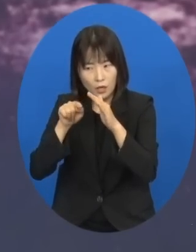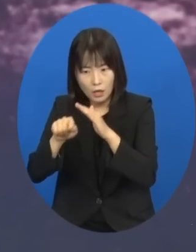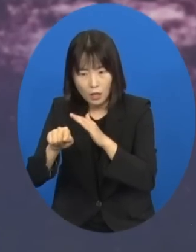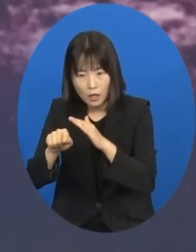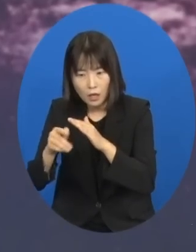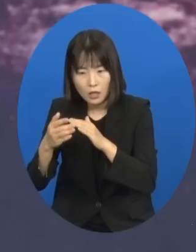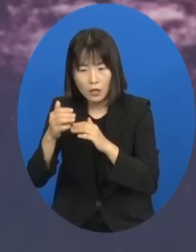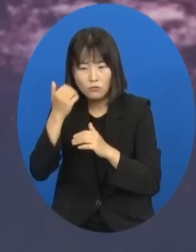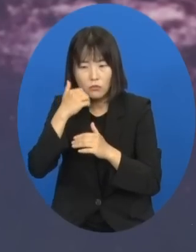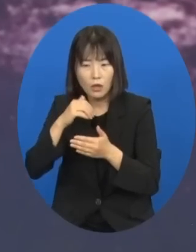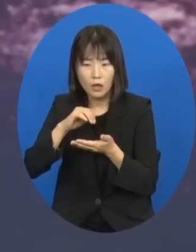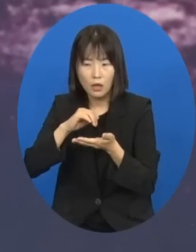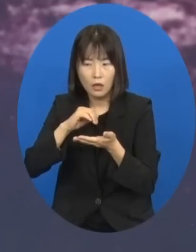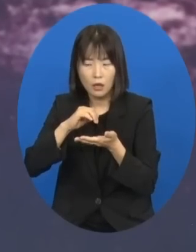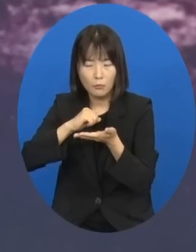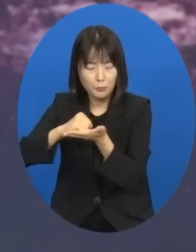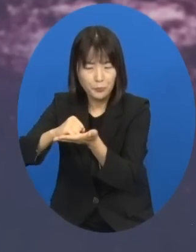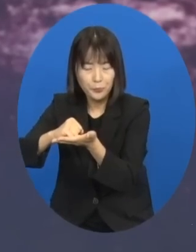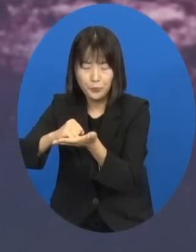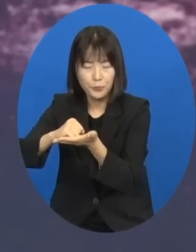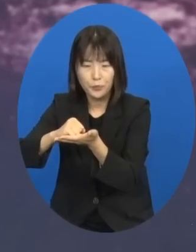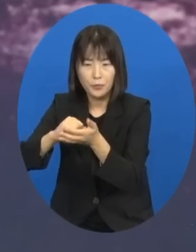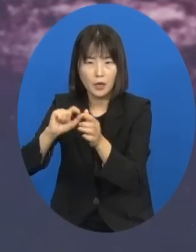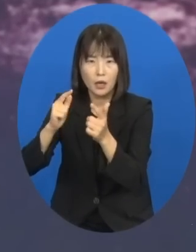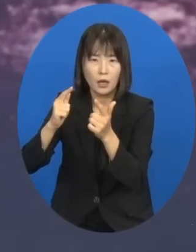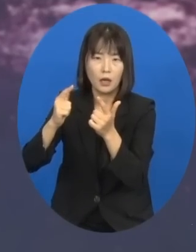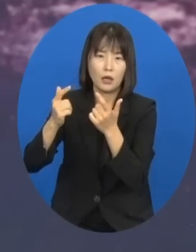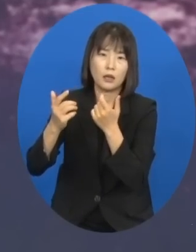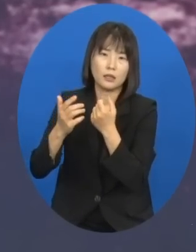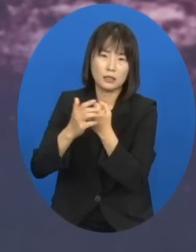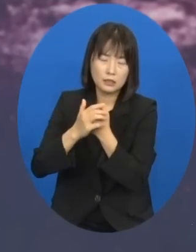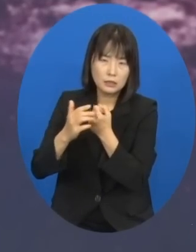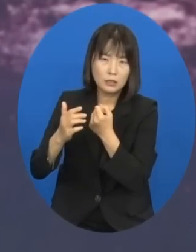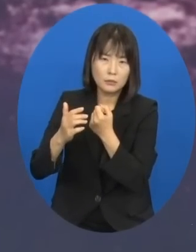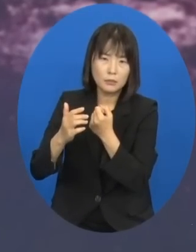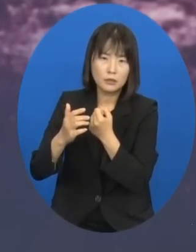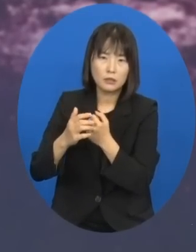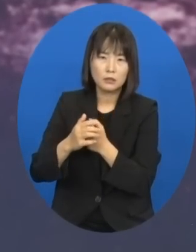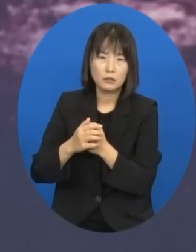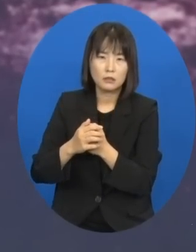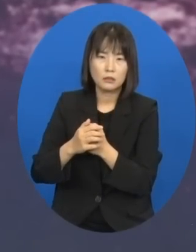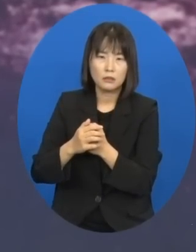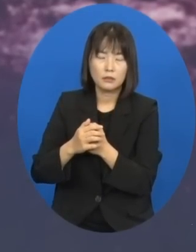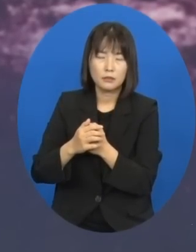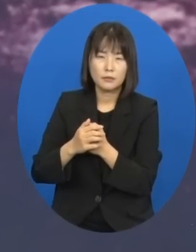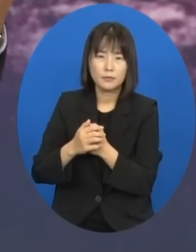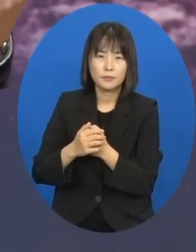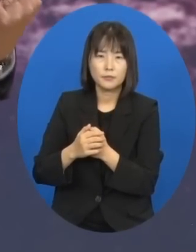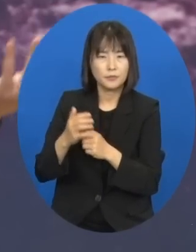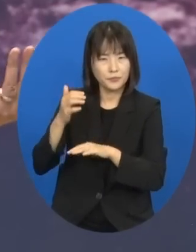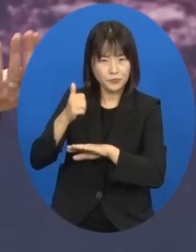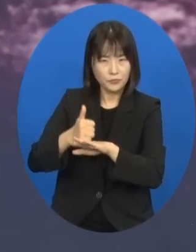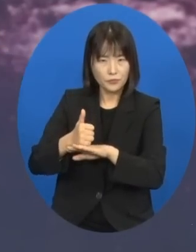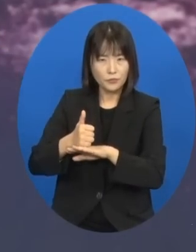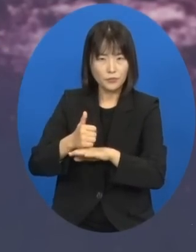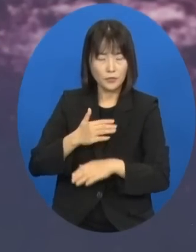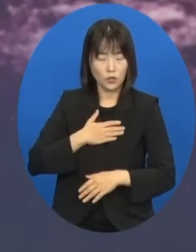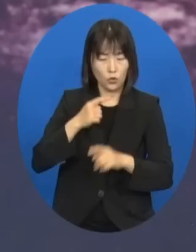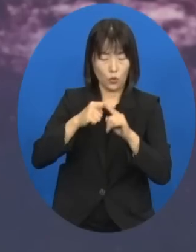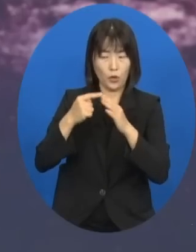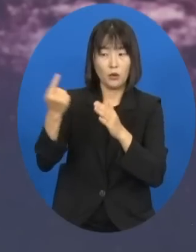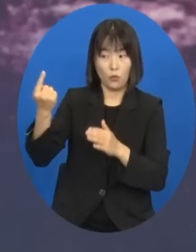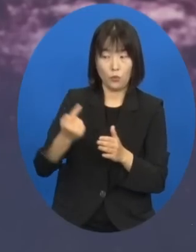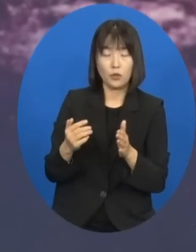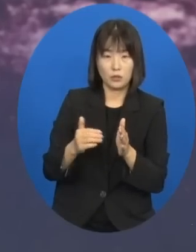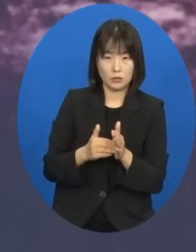않고 약간 문전박대까지는 아니지만 좀 거기서 받아주지 않는 거 그분이 느끼시고 결국 저희 교회로 오셨어요. 근데 주일 예배